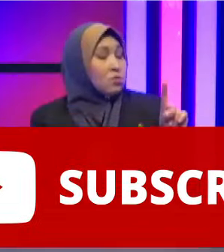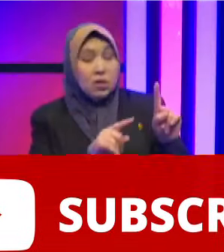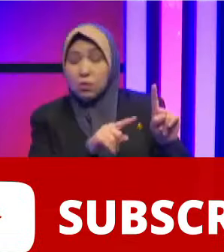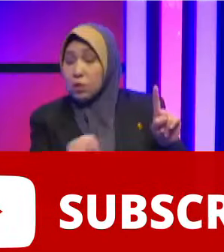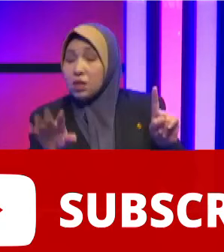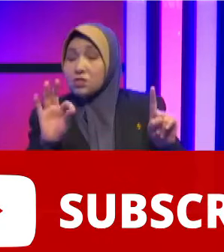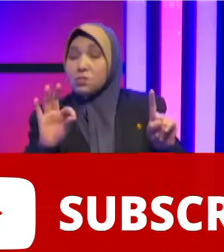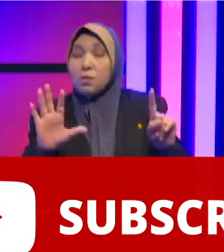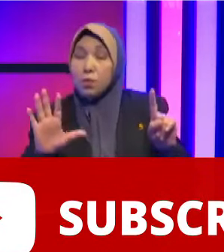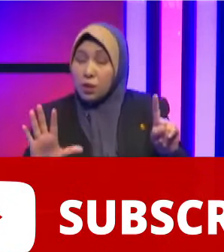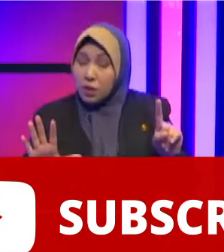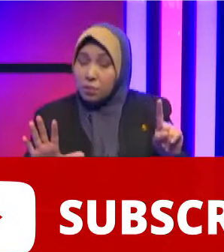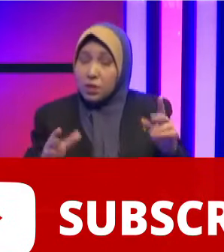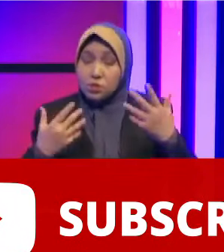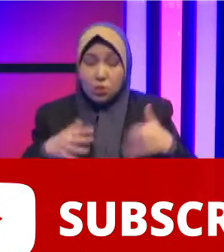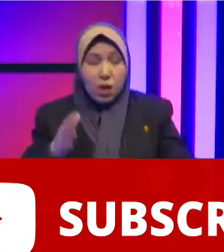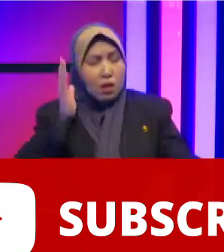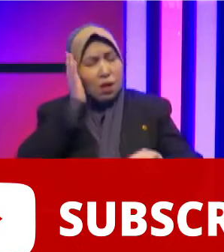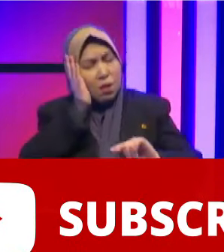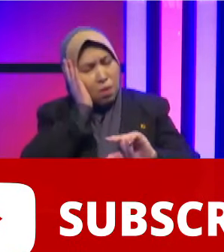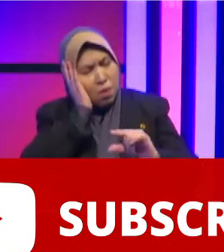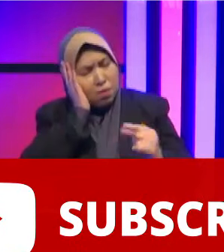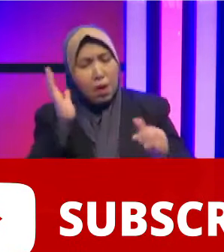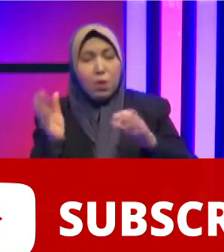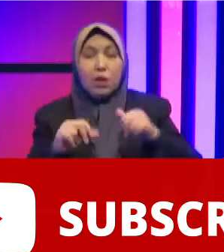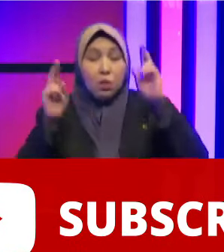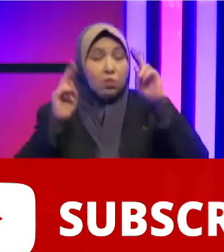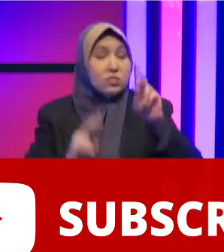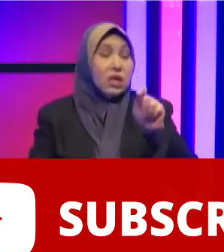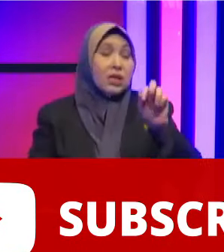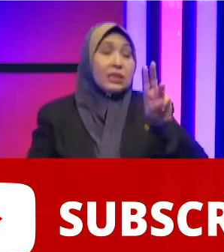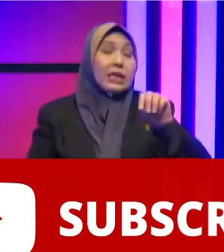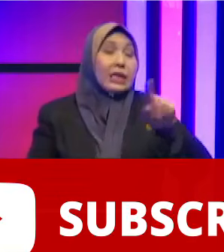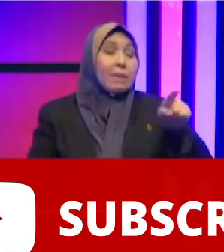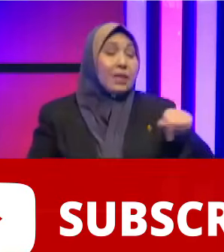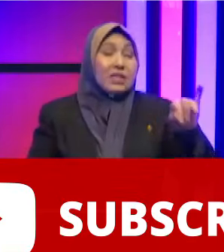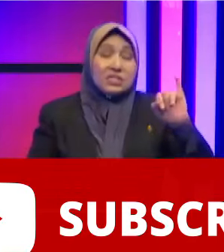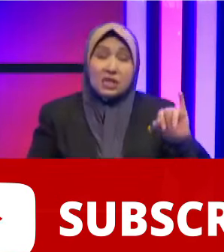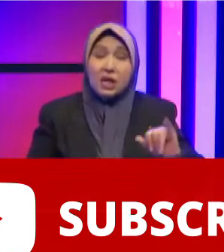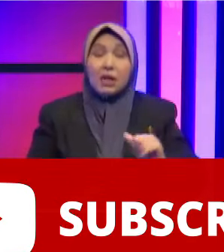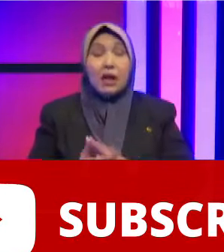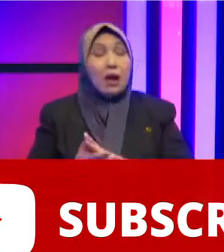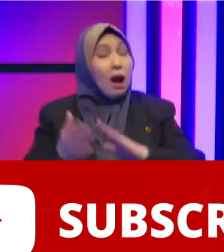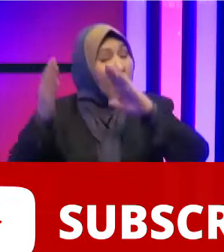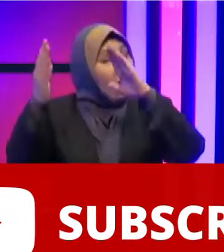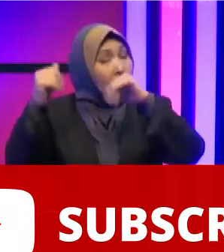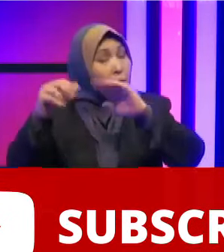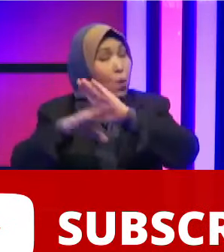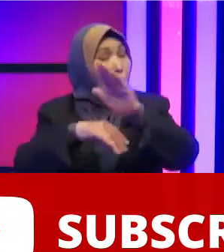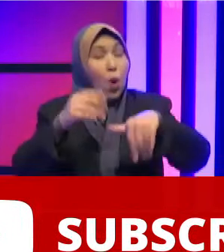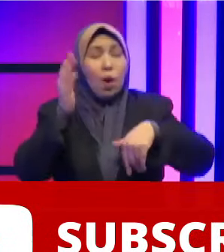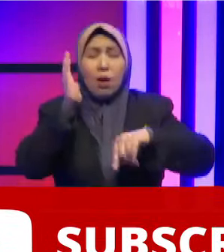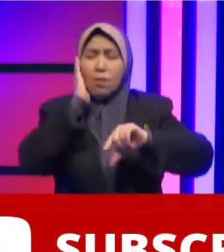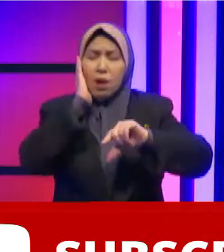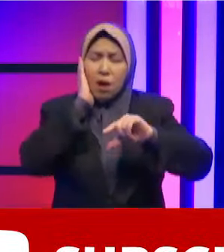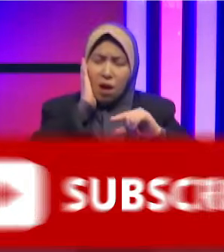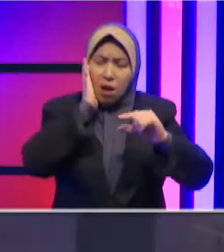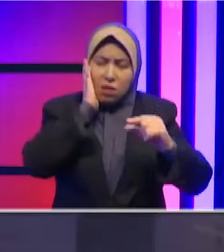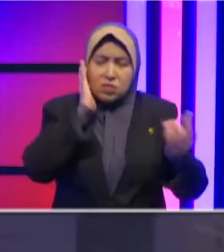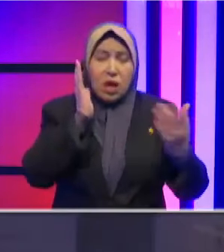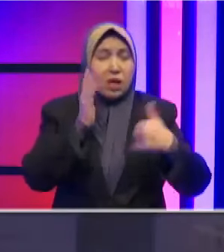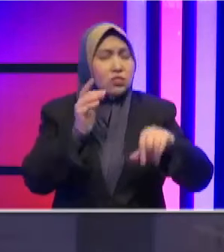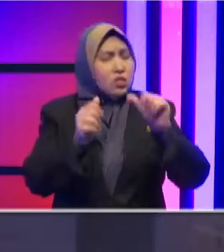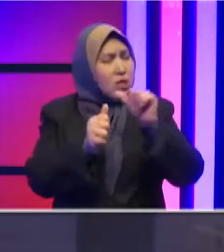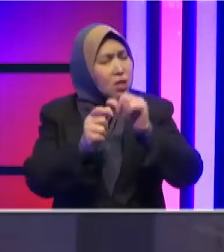91-95 yang telah dibacakan oleh Alfa dewasa termidzi alis sebentar tadi kemudahan setiap bacaan dan setiap